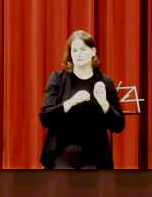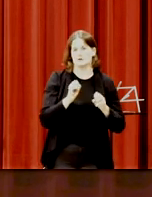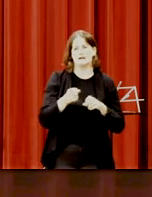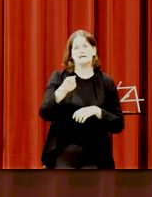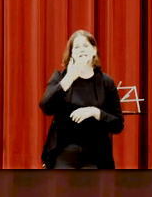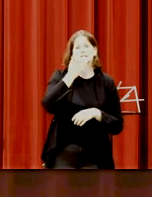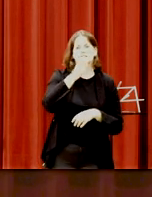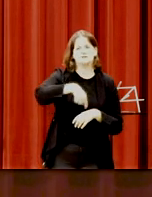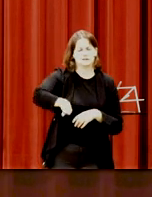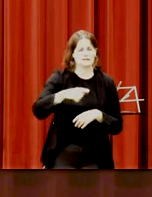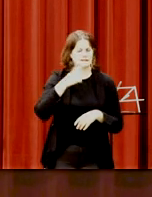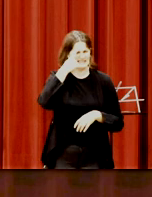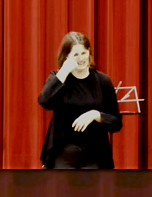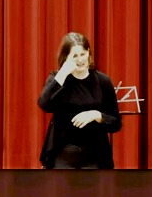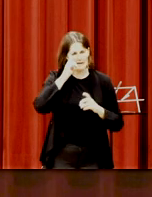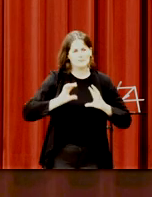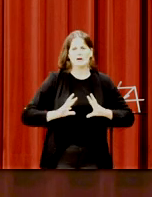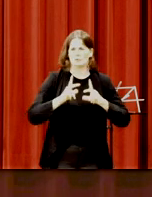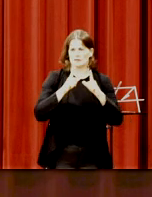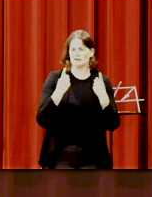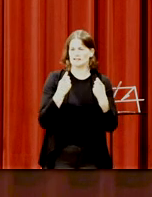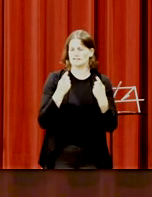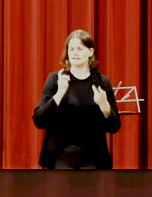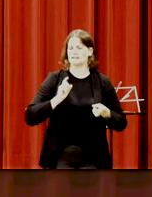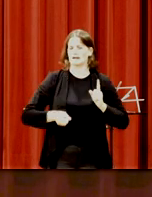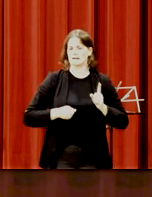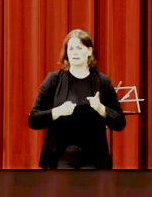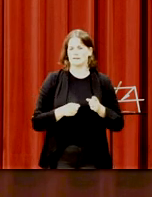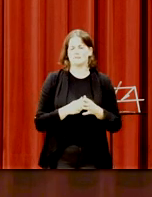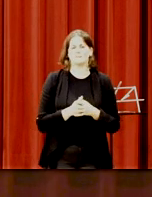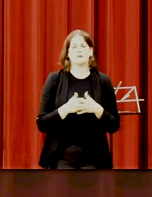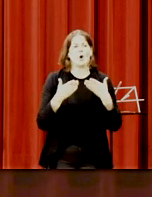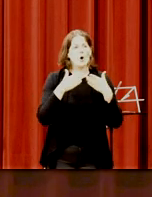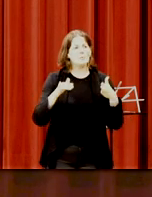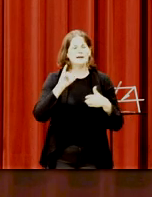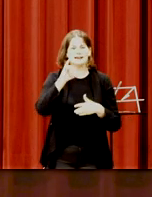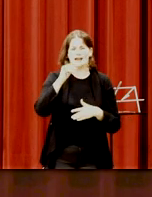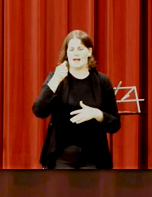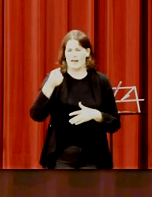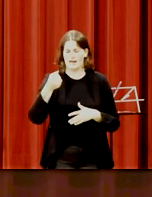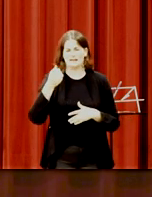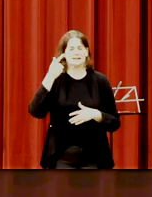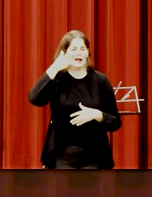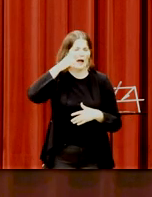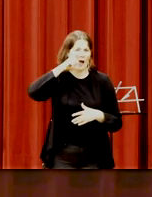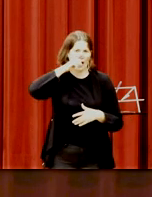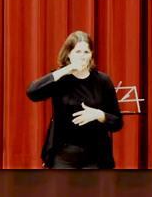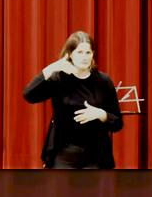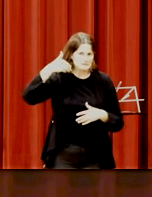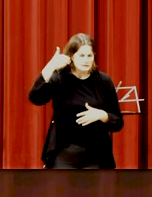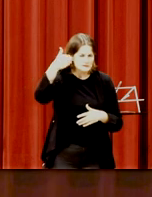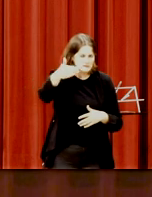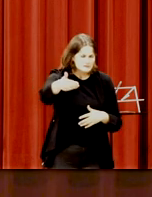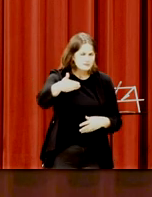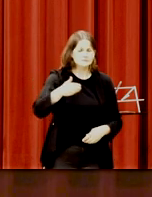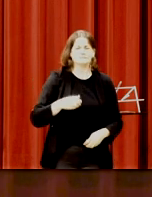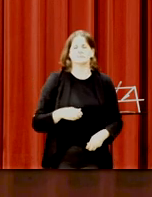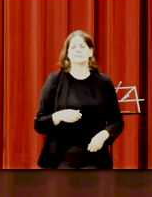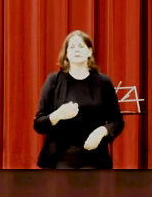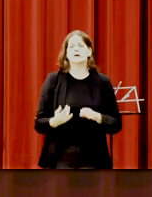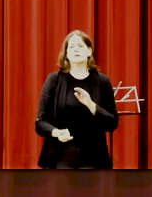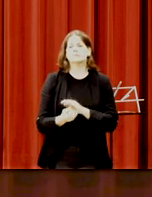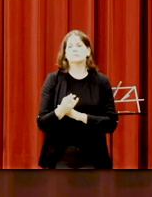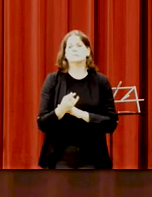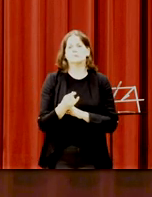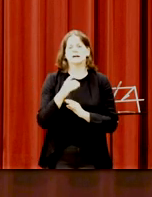anys treurà Strawberry. Strawberry és una nova plataforma d'intel·ligència artificial